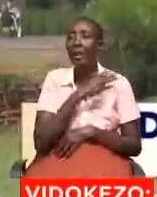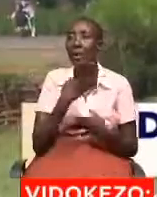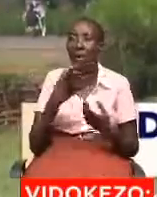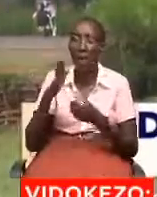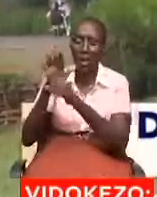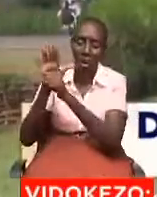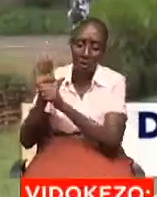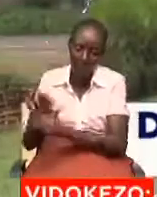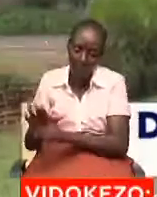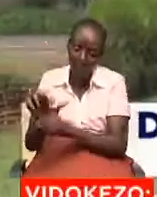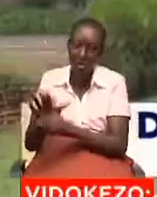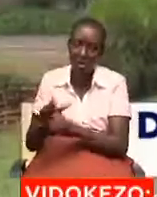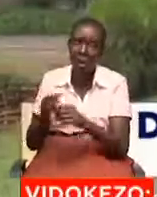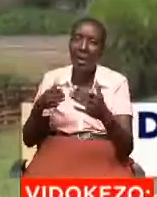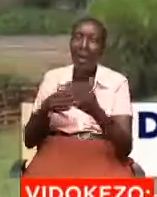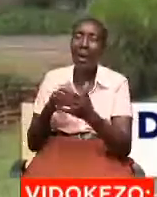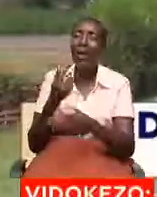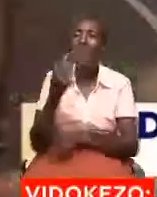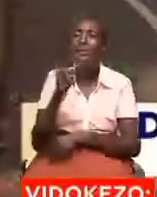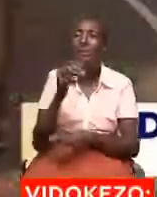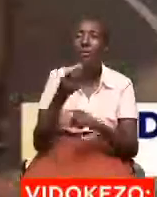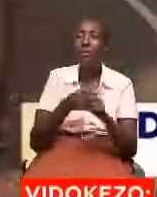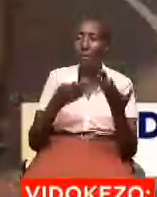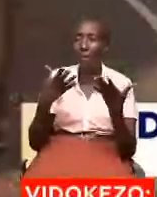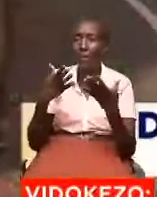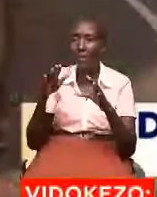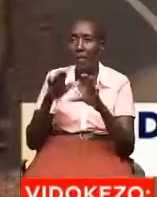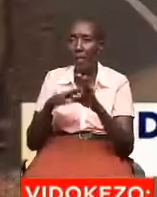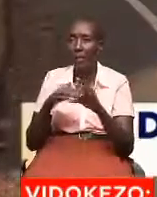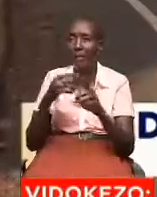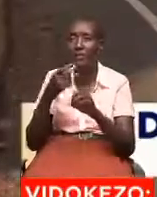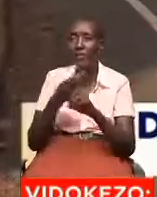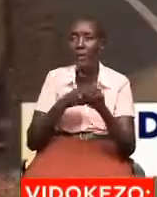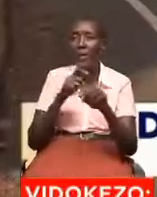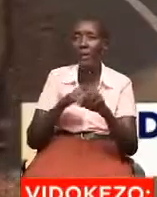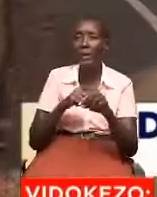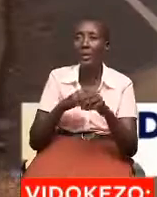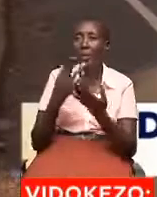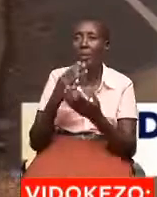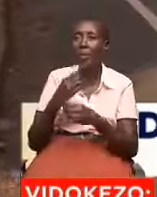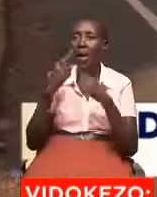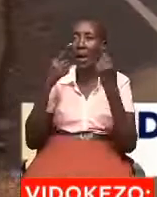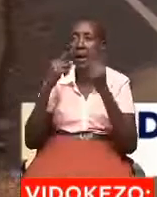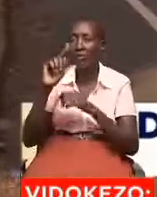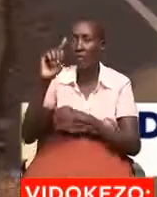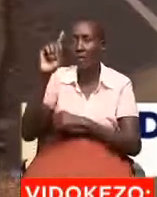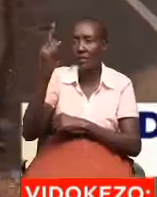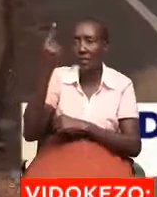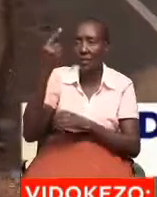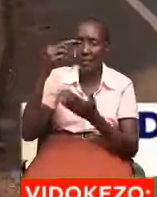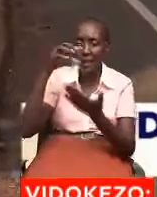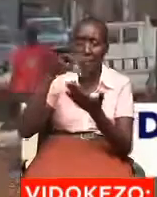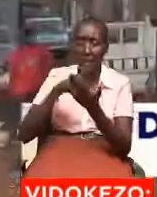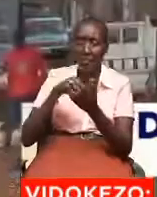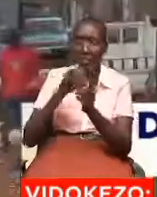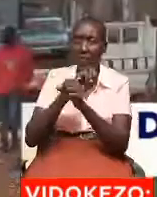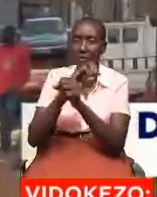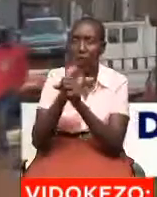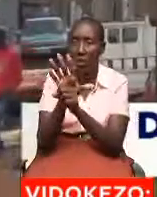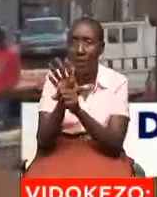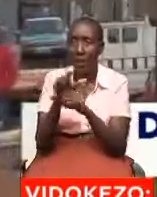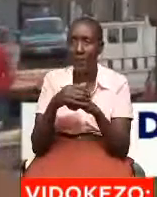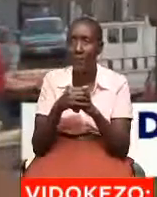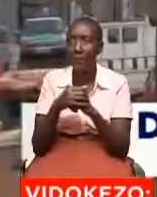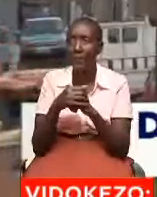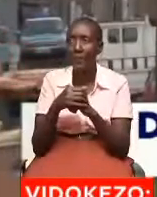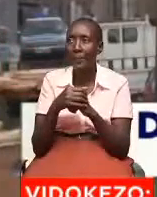unyanyapaa dhidi yao kutoka kwa wenyeji tangu kutangazwa kwa kisa cha kwanza cha mgonjwa wa corona humu nchini. I've